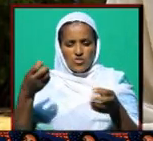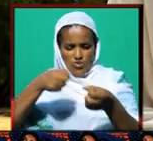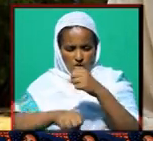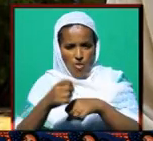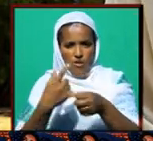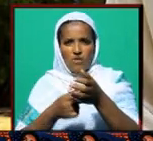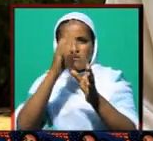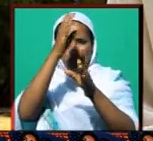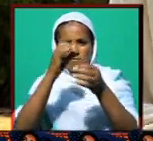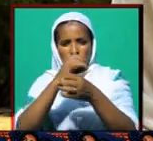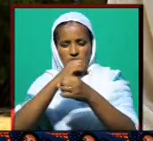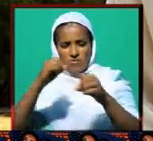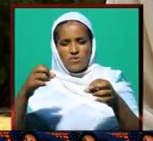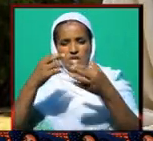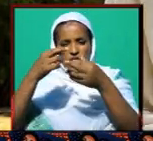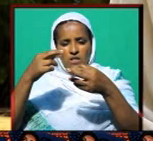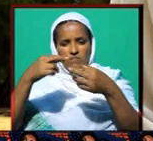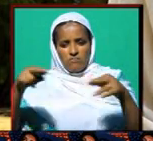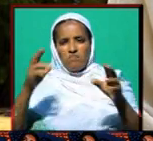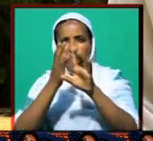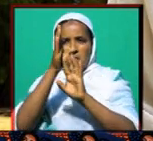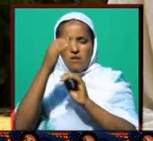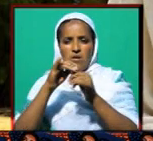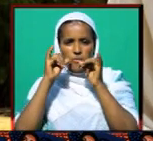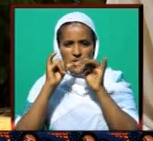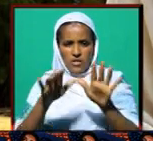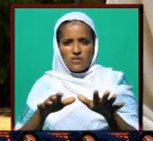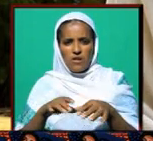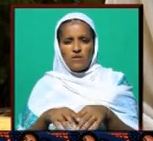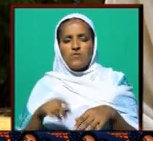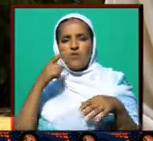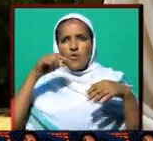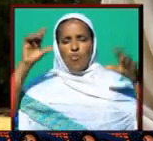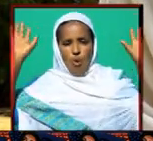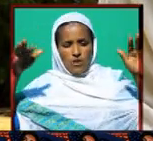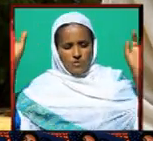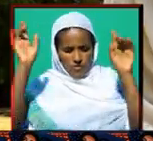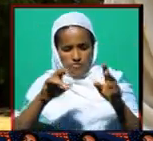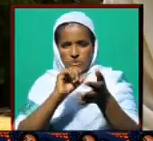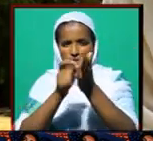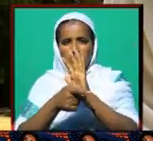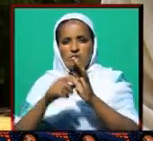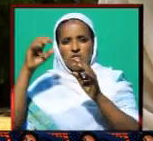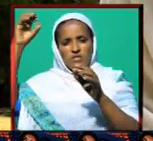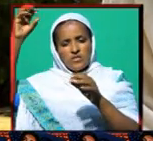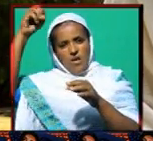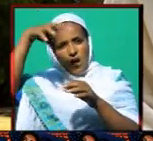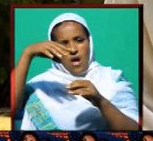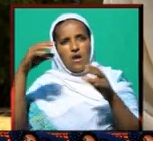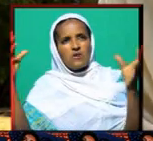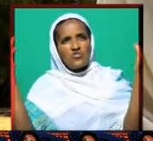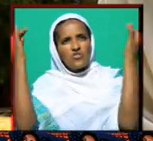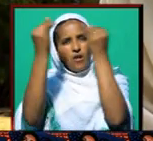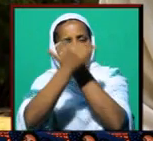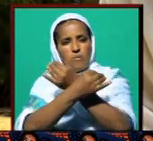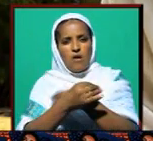ፈልጦ አለ፣ ጭቃው አለ። ይሄ ሁሉ የተማገረበት ማገር አለ። ረድኤተ እግዚአብሔር የሚያሳውቅ አለ። ከዋክብት ለመርገፋቸው ምሳሌ አለ።